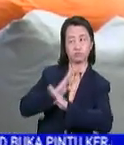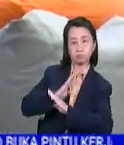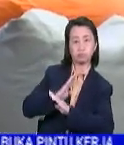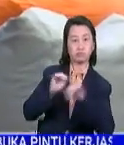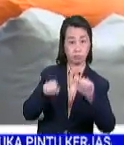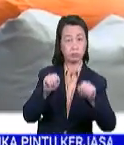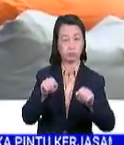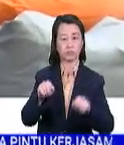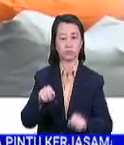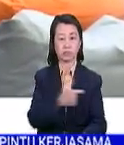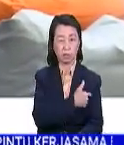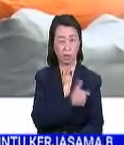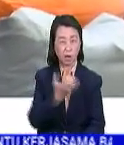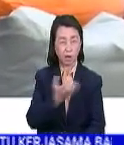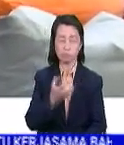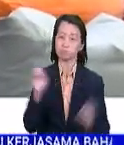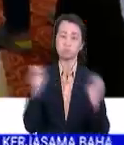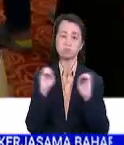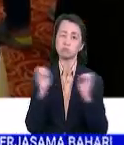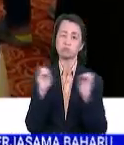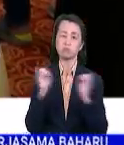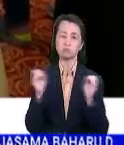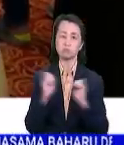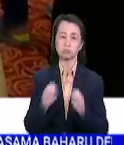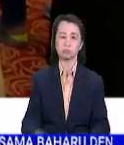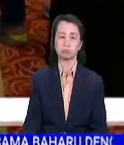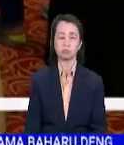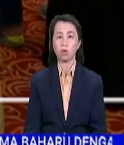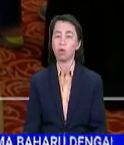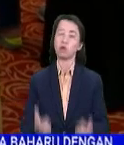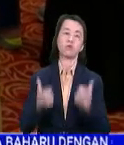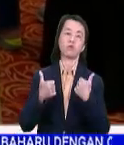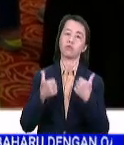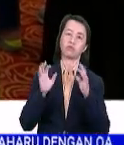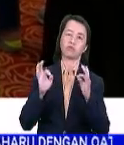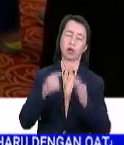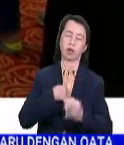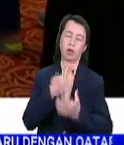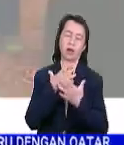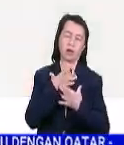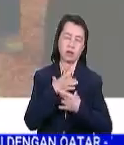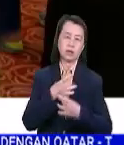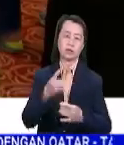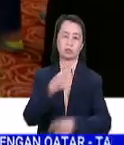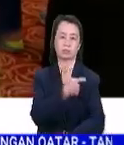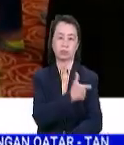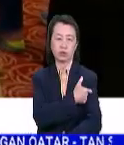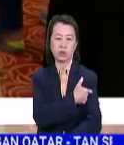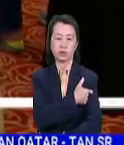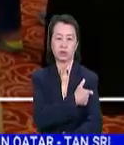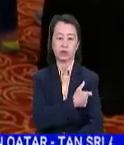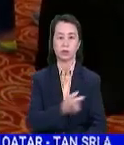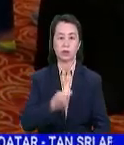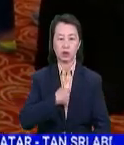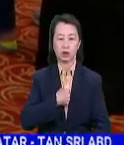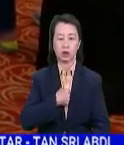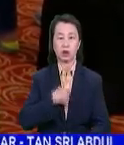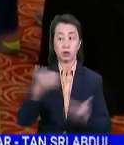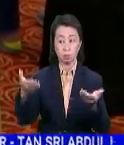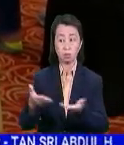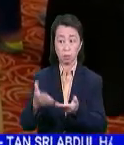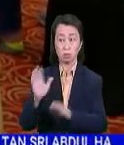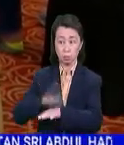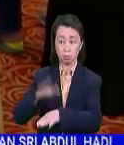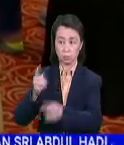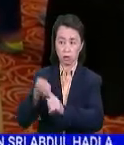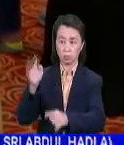tadi? Tak sakit. Amazing, amazing. I love vaccines. I recommend my friends to take